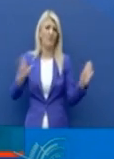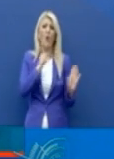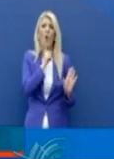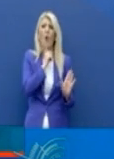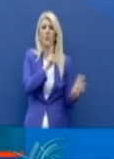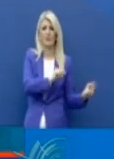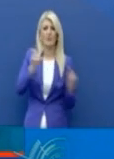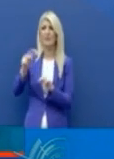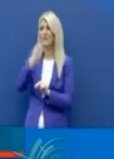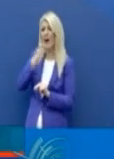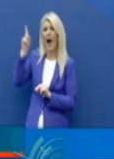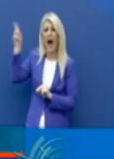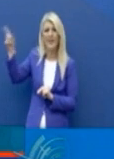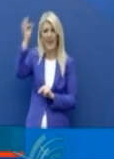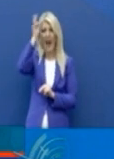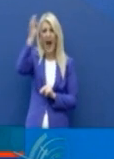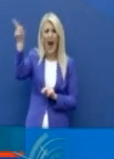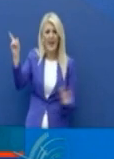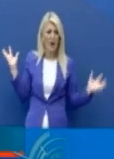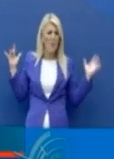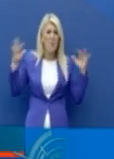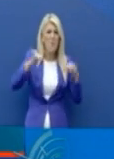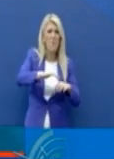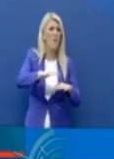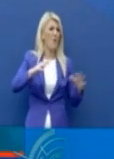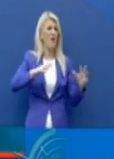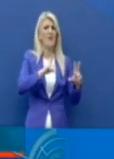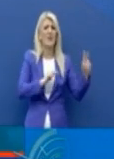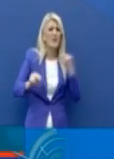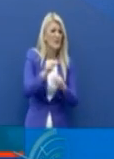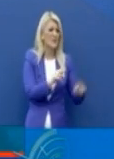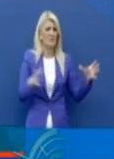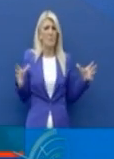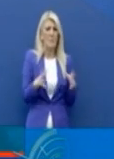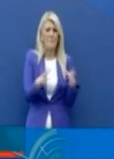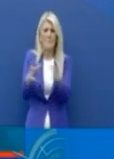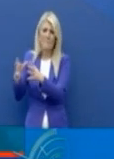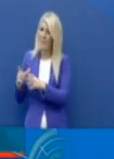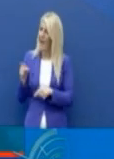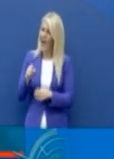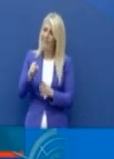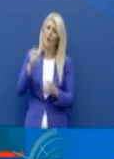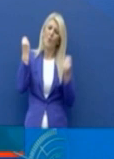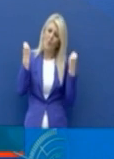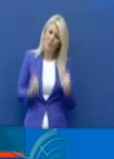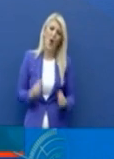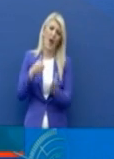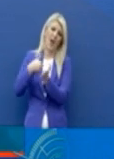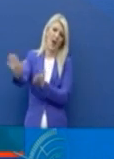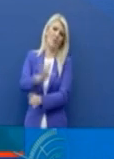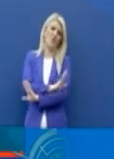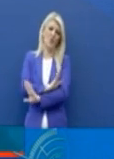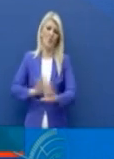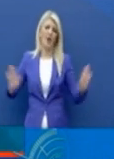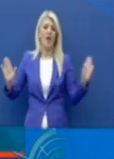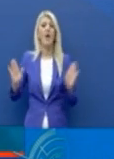Γαλλία, χτυπούν ένα καμπανάκι κινδύνου σε όλους μας. Είναι αναγκαίο να αποφευχθούν τέτοιες εικόνες στη χώρα μας και είναι